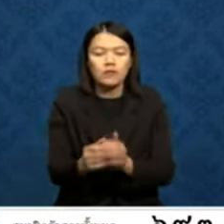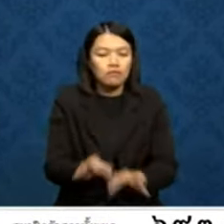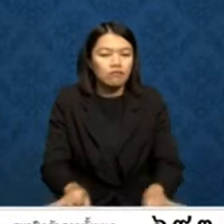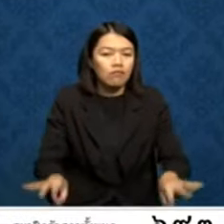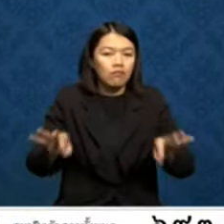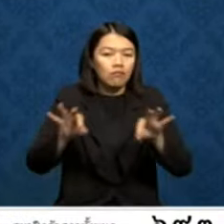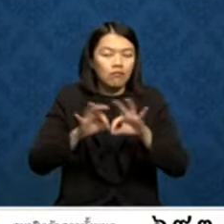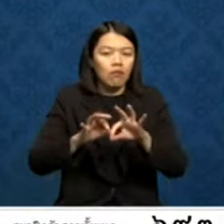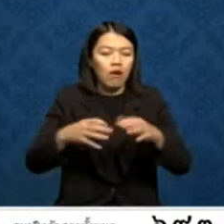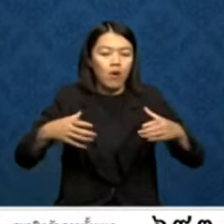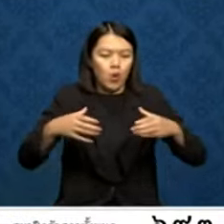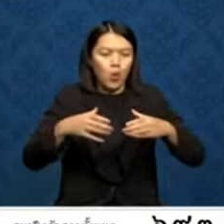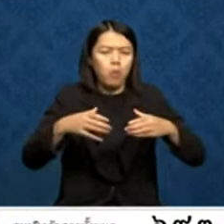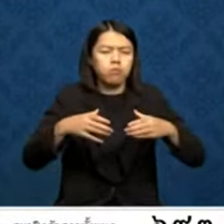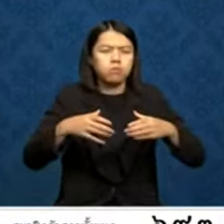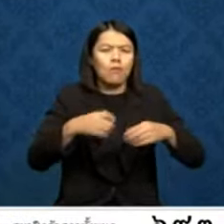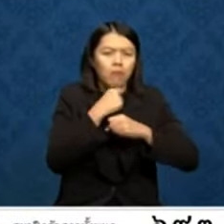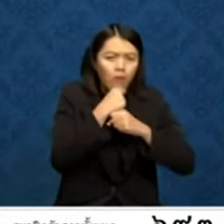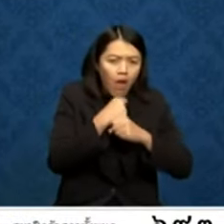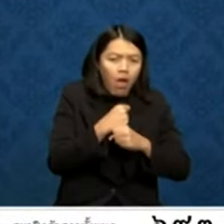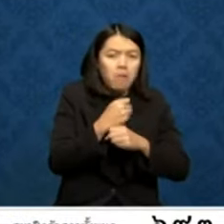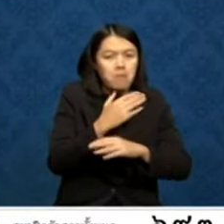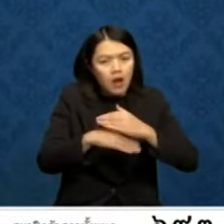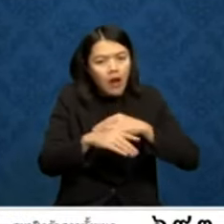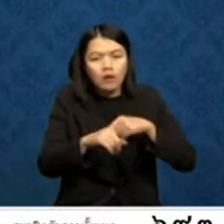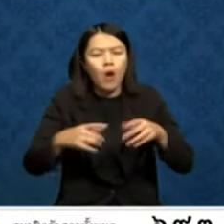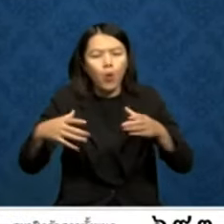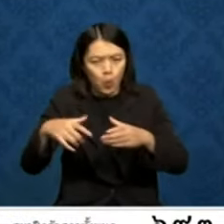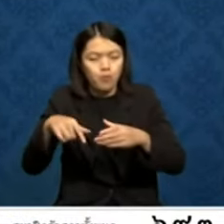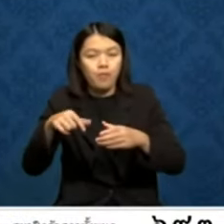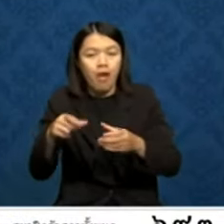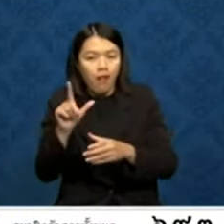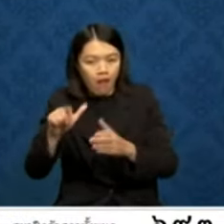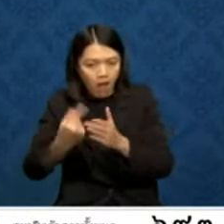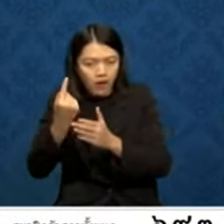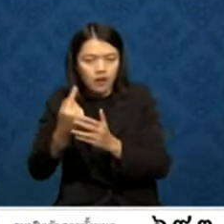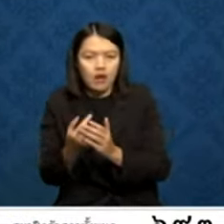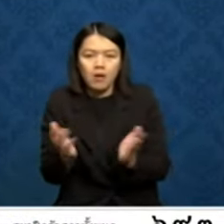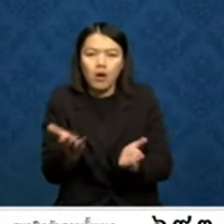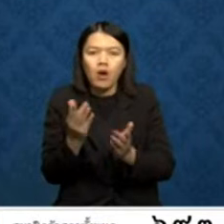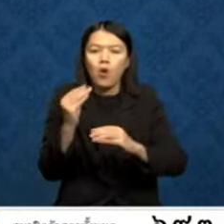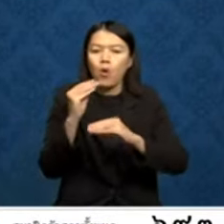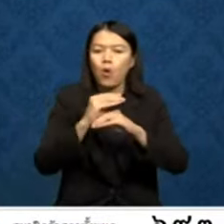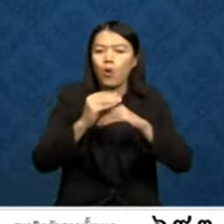ญกับกลุ่มเปราะบางเป็นลำดับแรกและผลักดันโครงการ